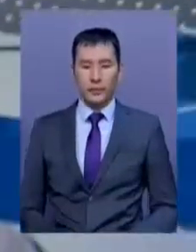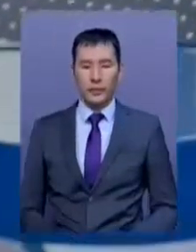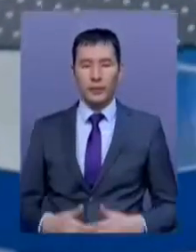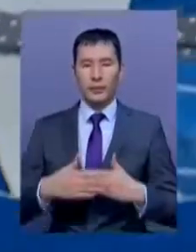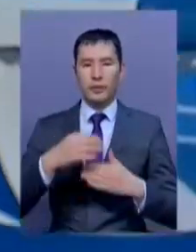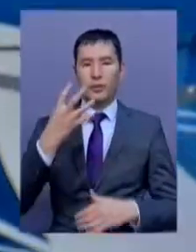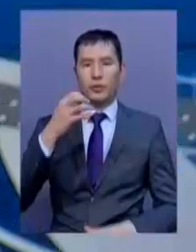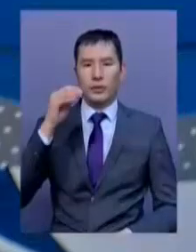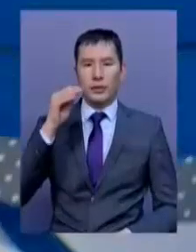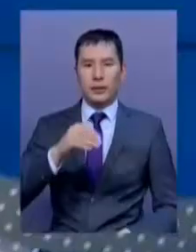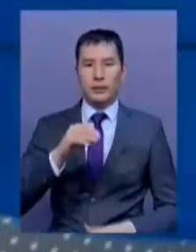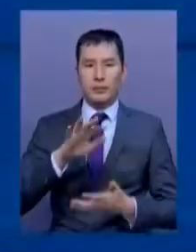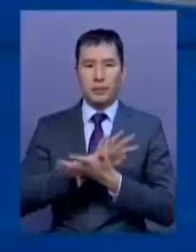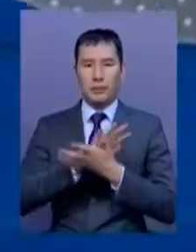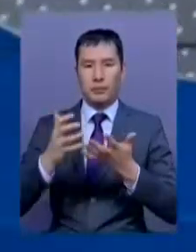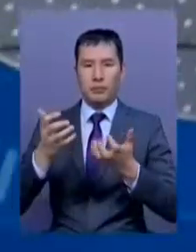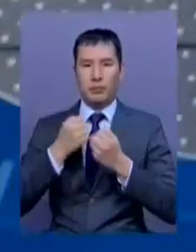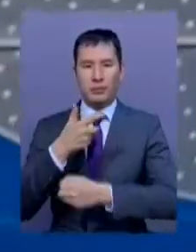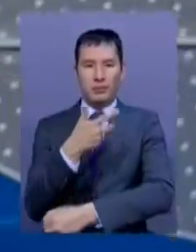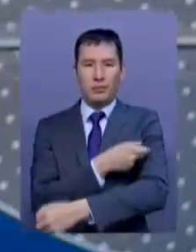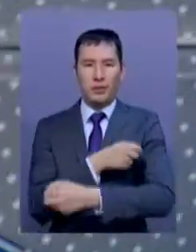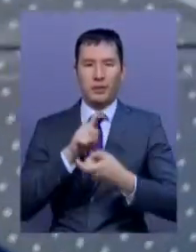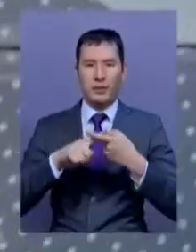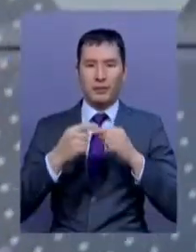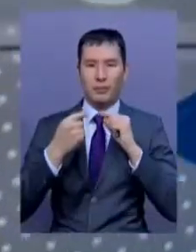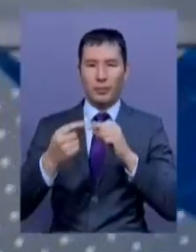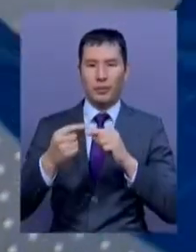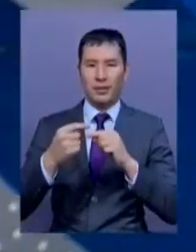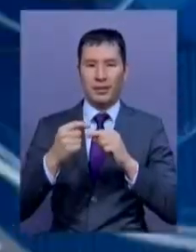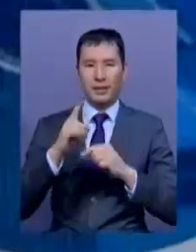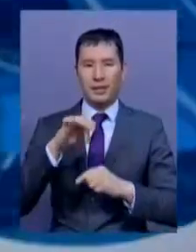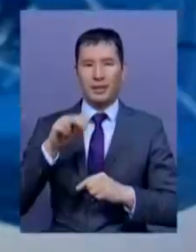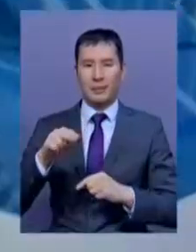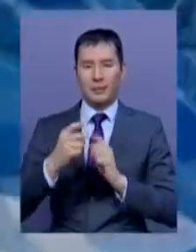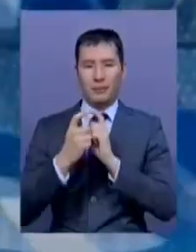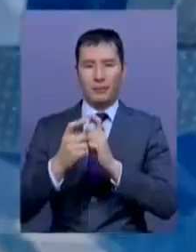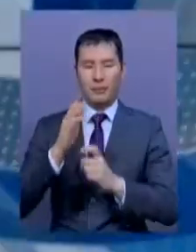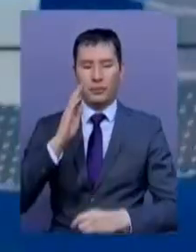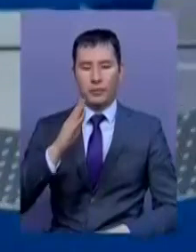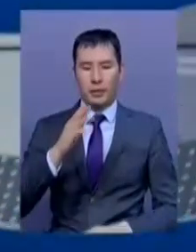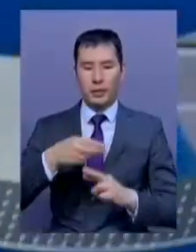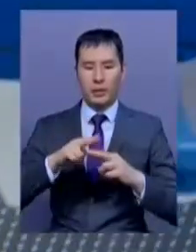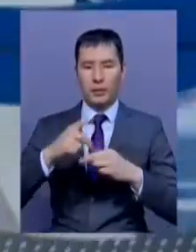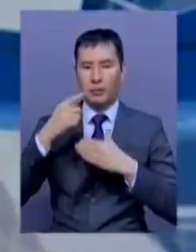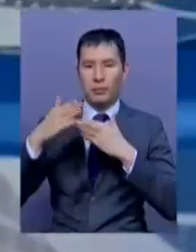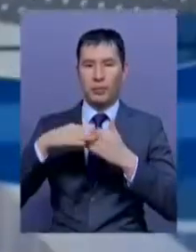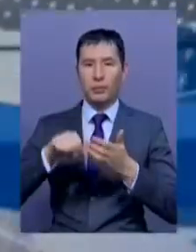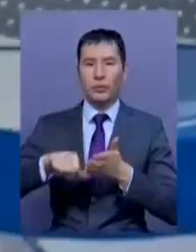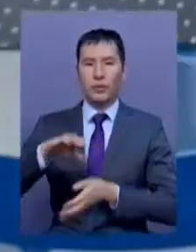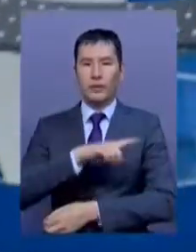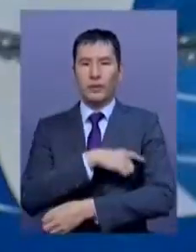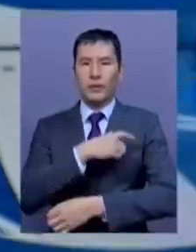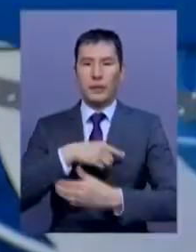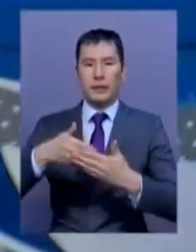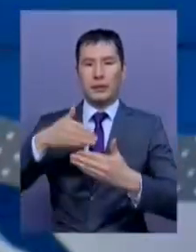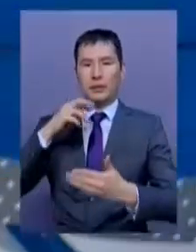алады. Иммундау жұмыстары 15-ші қарашада аяқталады. Осы уақыт аралығында өз учаскелік дәрігеріңізге жүгініп, алдын ала жазылу